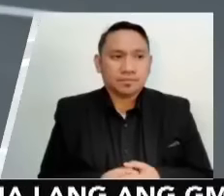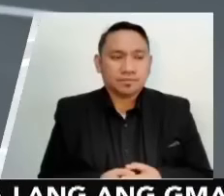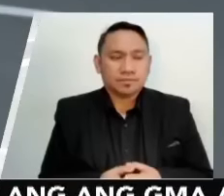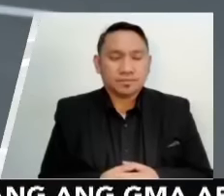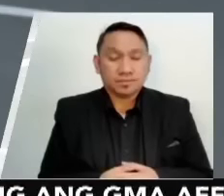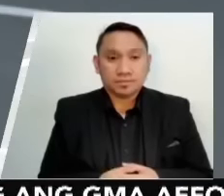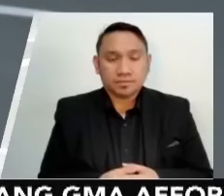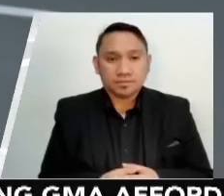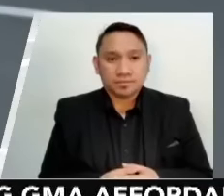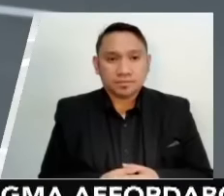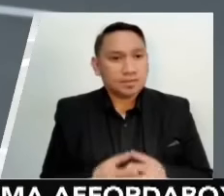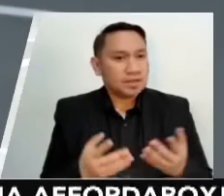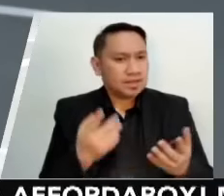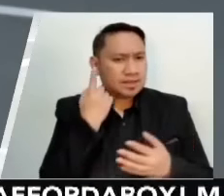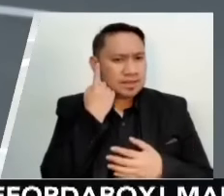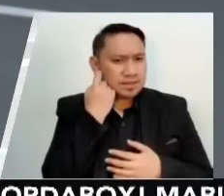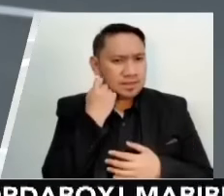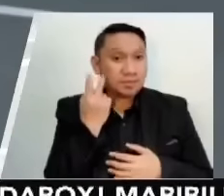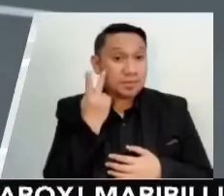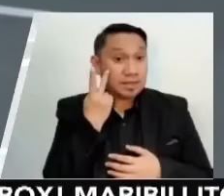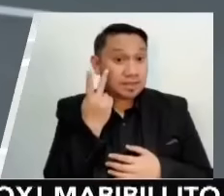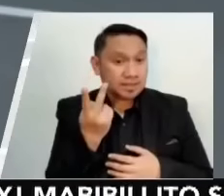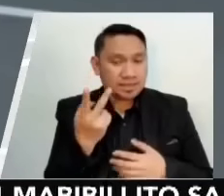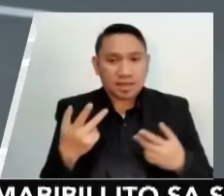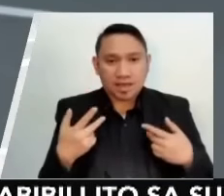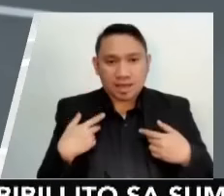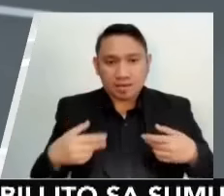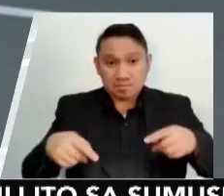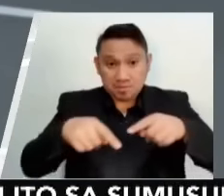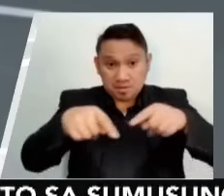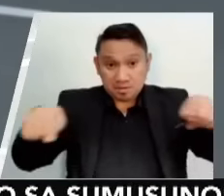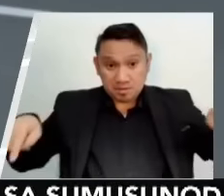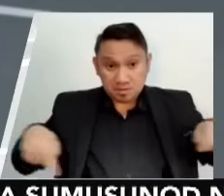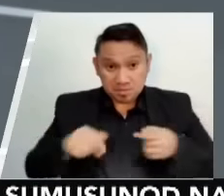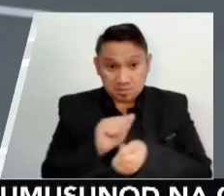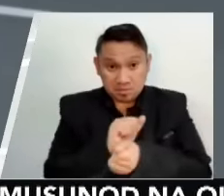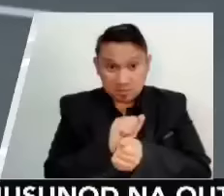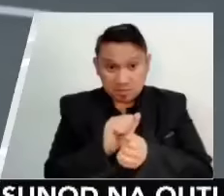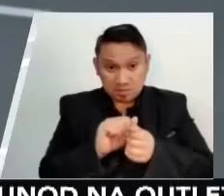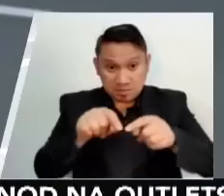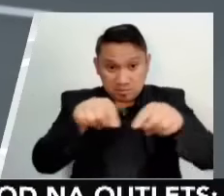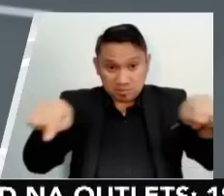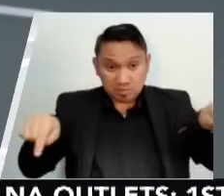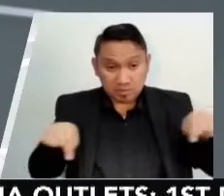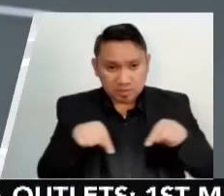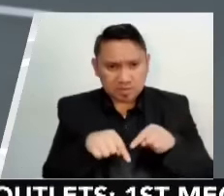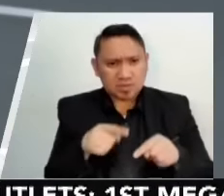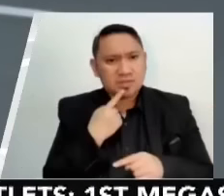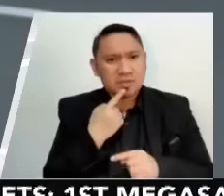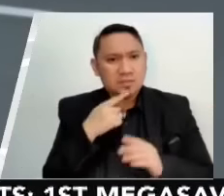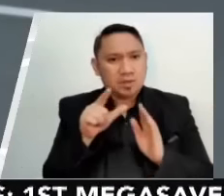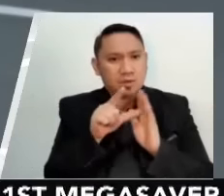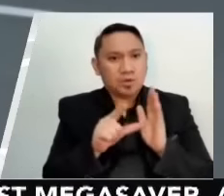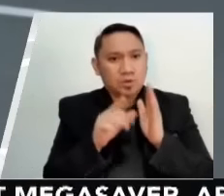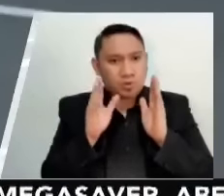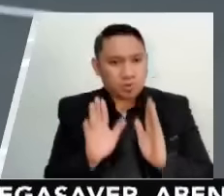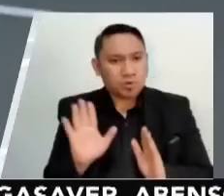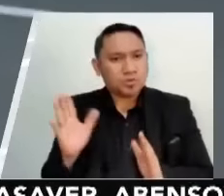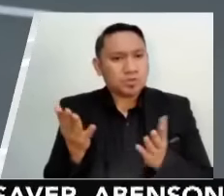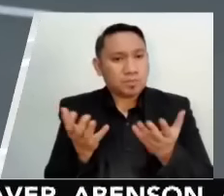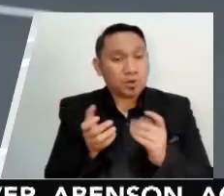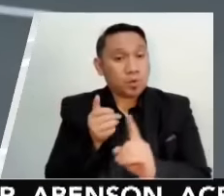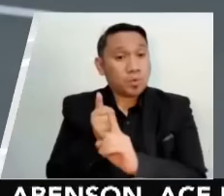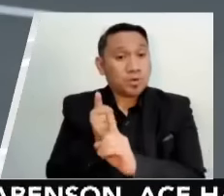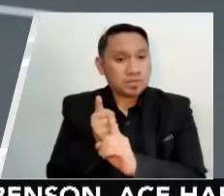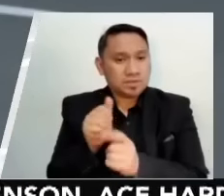Iya, kanina nakita natin may dala ring planggana yung mga abogado ni Guo kasi sabi ng kanyang mga abogado, si Guo raw mismo ang maglalaban ng kanyang sariling mga damit